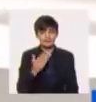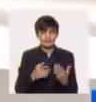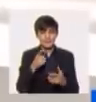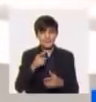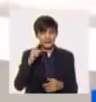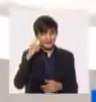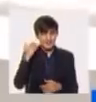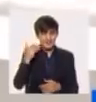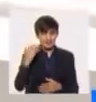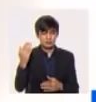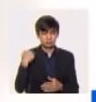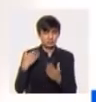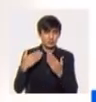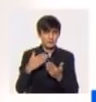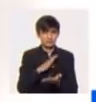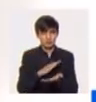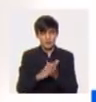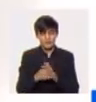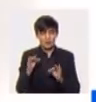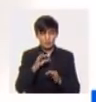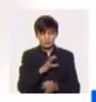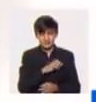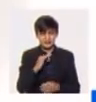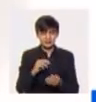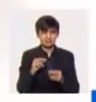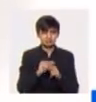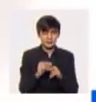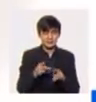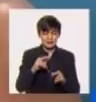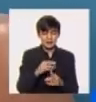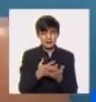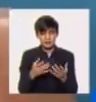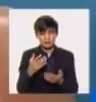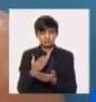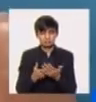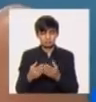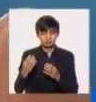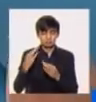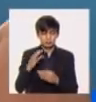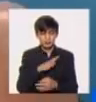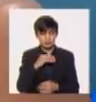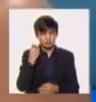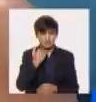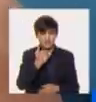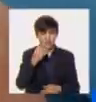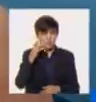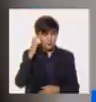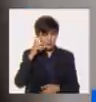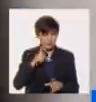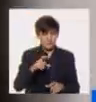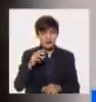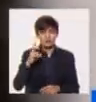қытайлық әріптестерімізбен ұзақ келіссөздер жүргізу арқылы емдеу тәсілдеріне қатысты көп кеңес алу кезінде анықтадық, дейді түрік профессоры. Бірақ